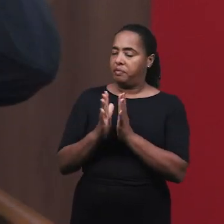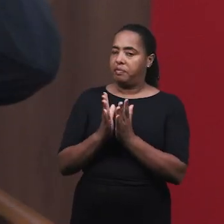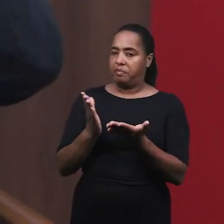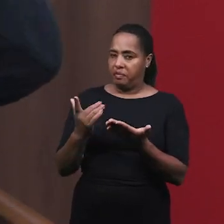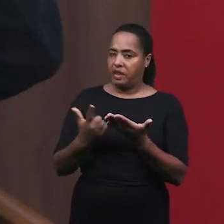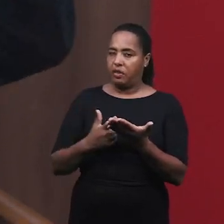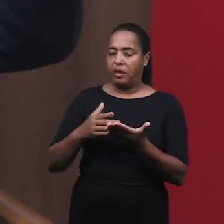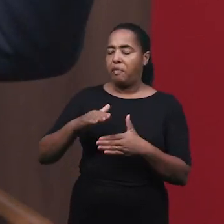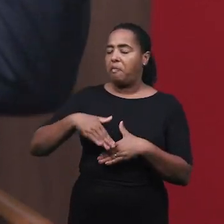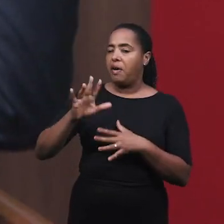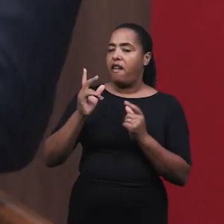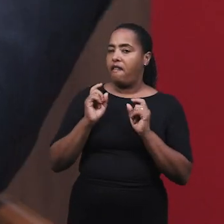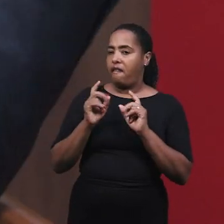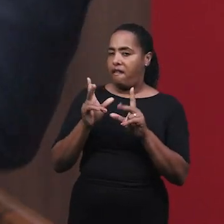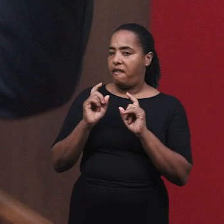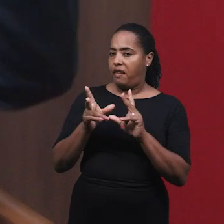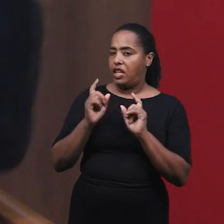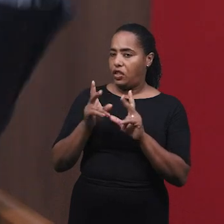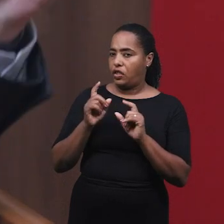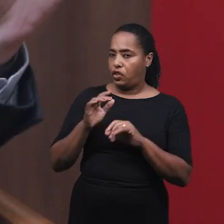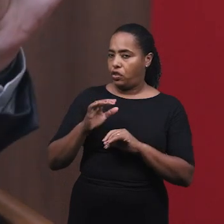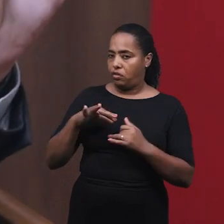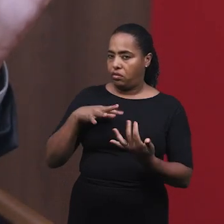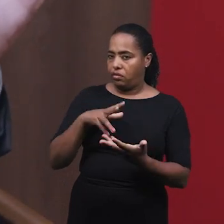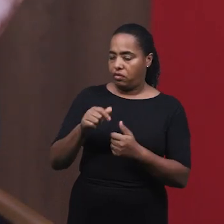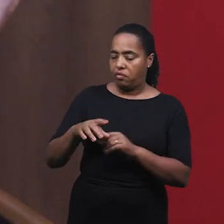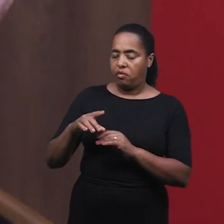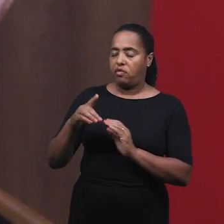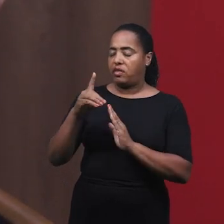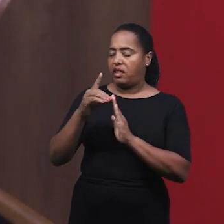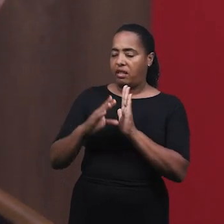la Bible, le livre le plus vendu du monde,